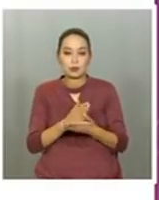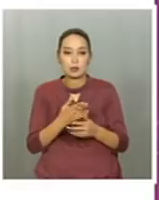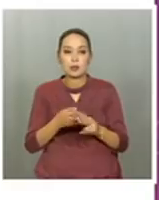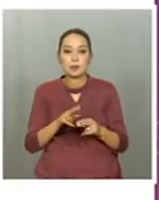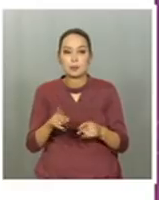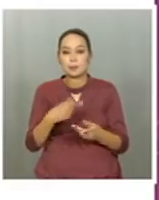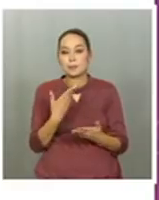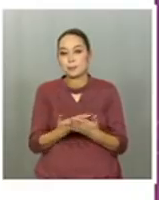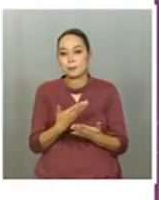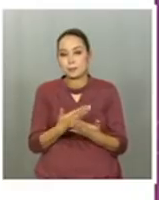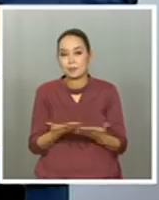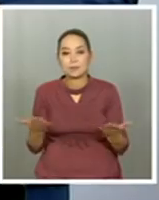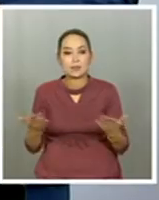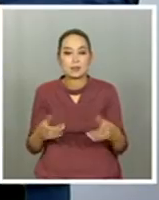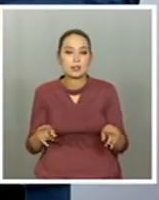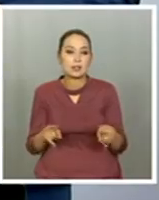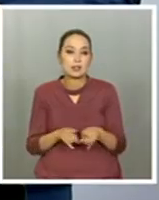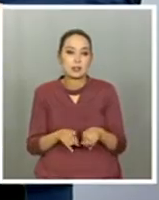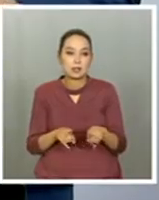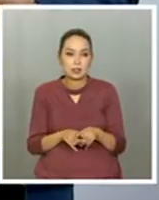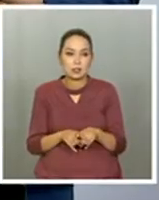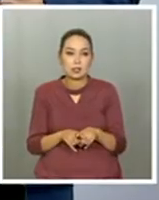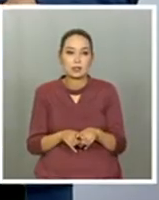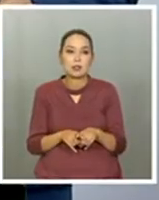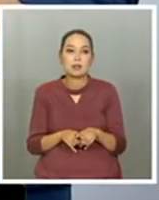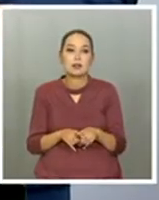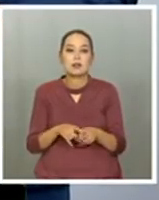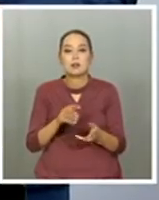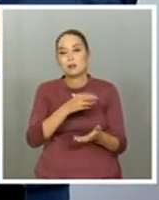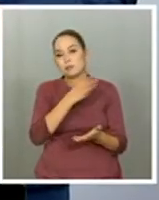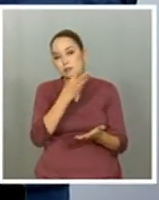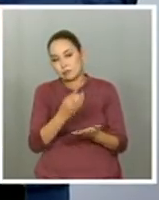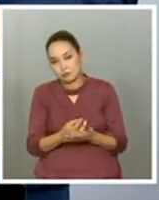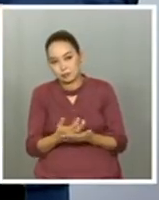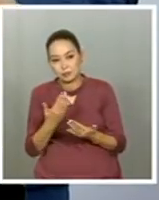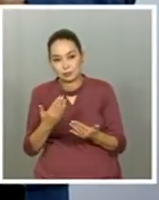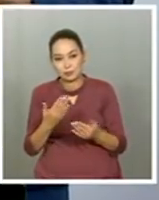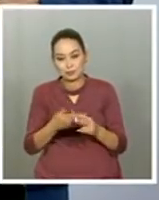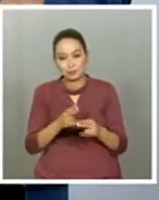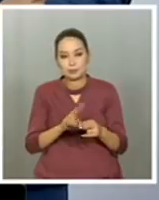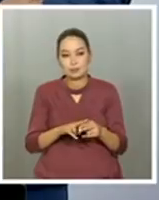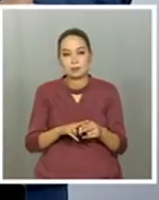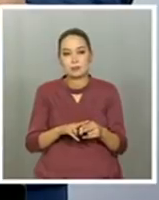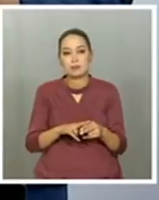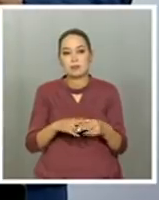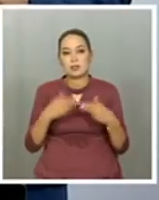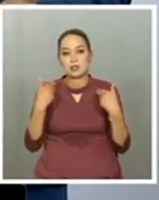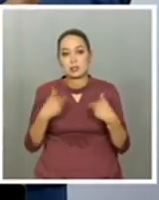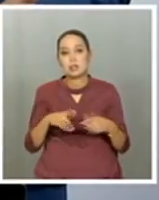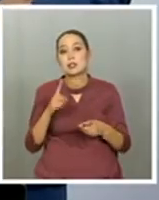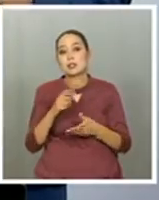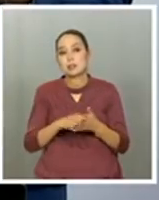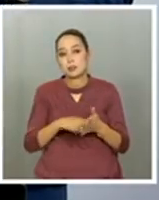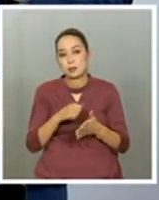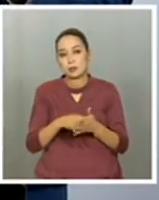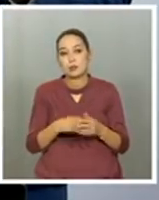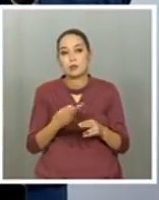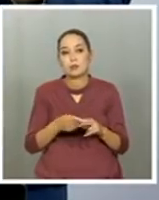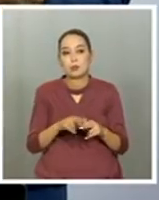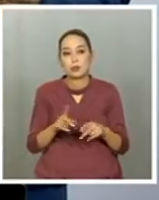ретінде қандай да бір аш биіктіктен құлаған денені алуға болады. Себебі бұл